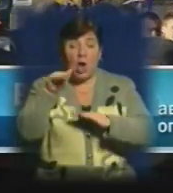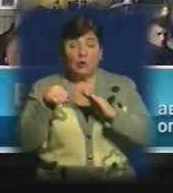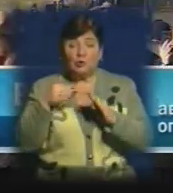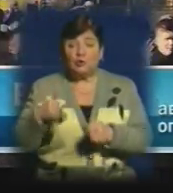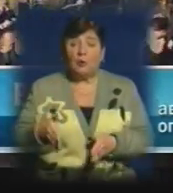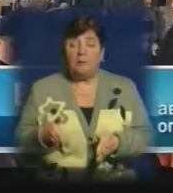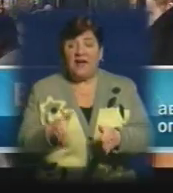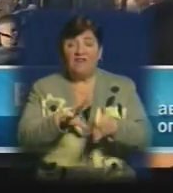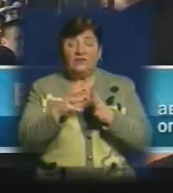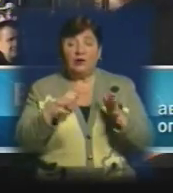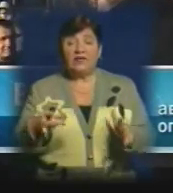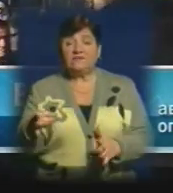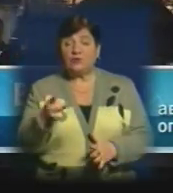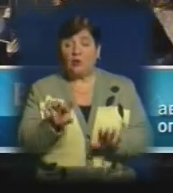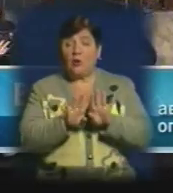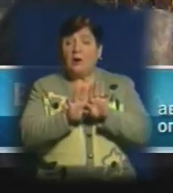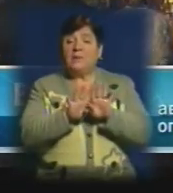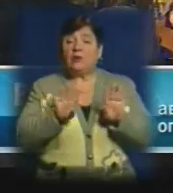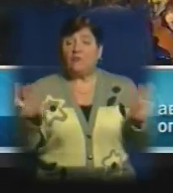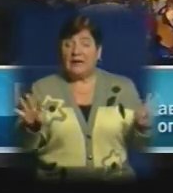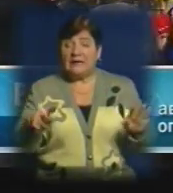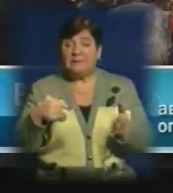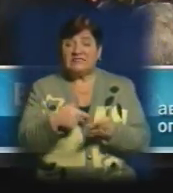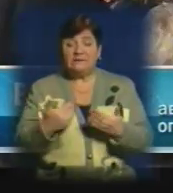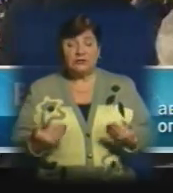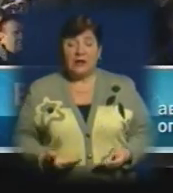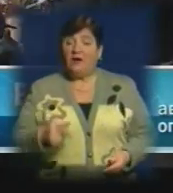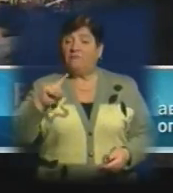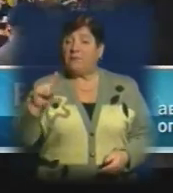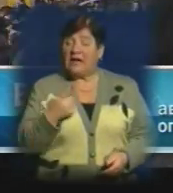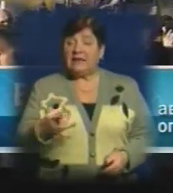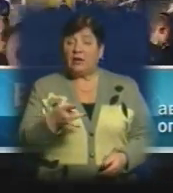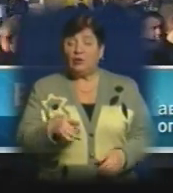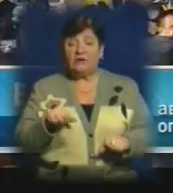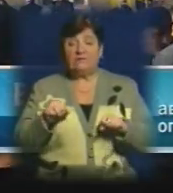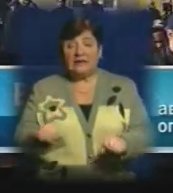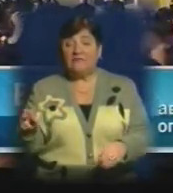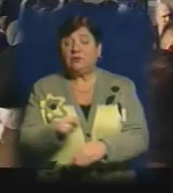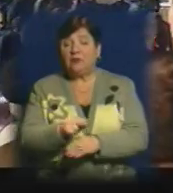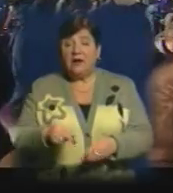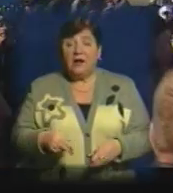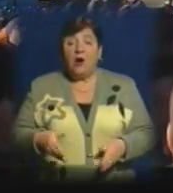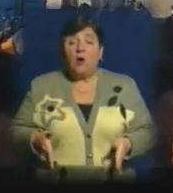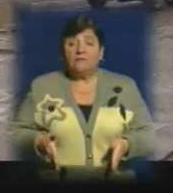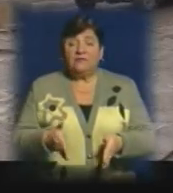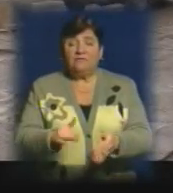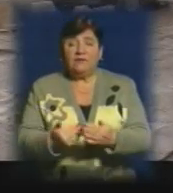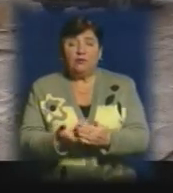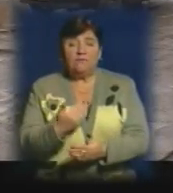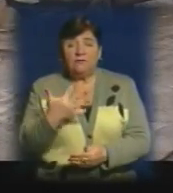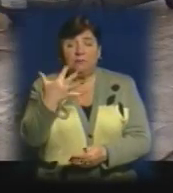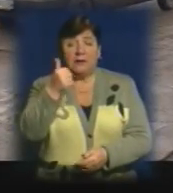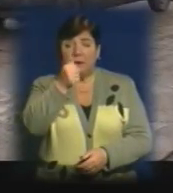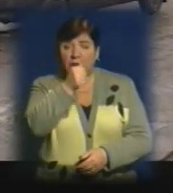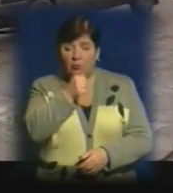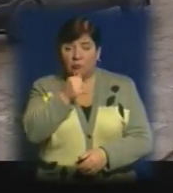Сасово Виноградівського району блокували місцеві жителі. Вони вимагали від районної ради відремонтувати автошлях, який не відновлювали 5 років.